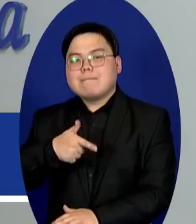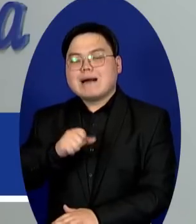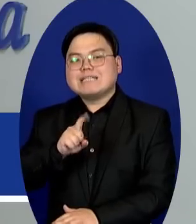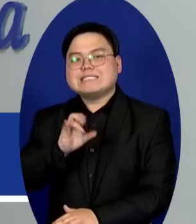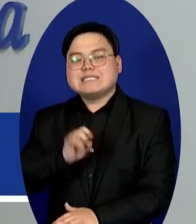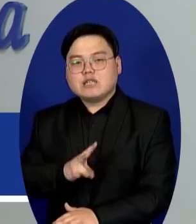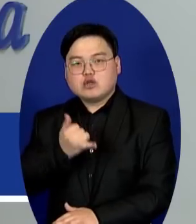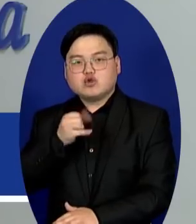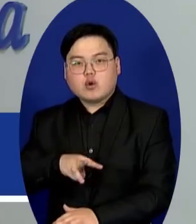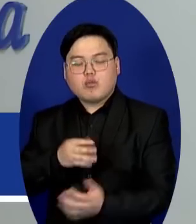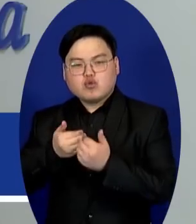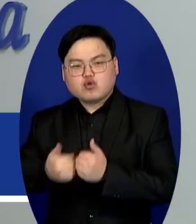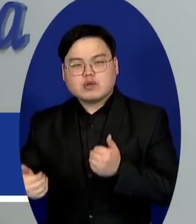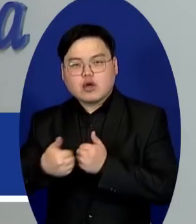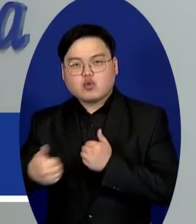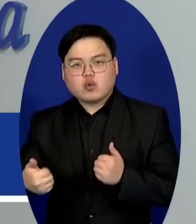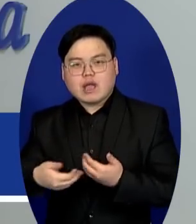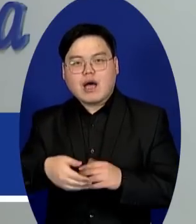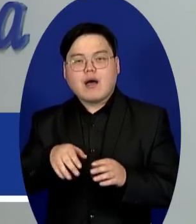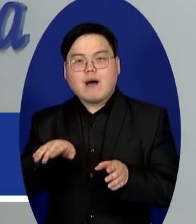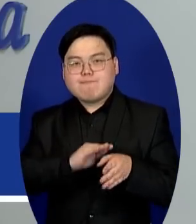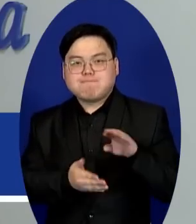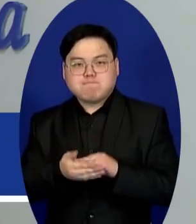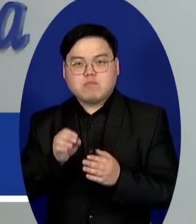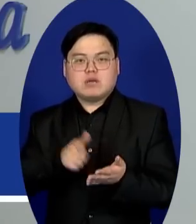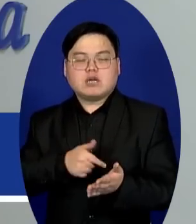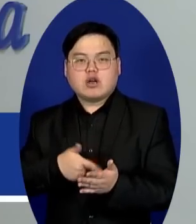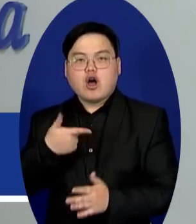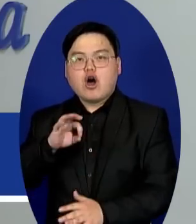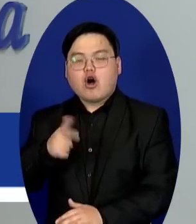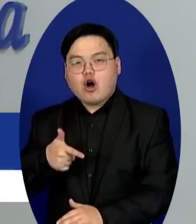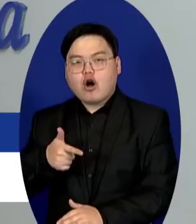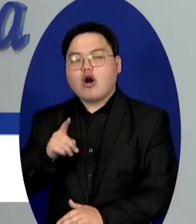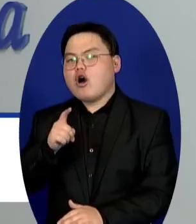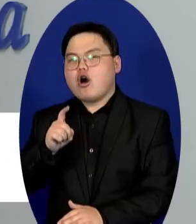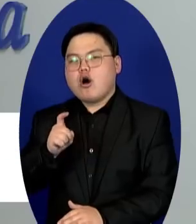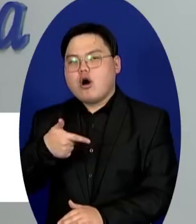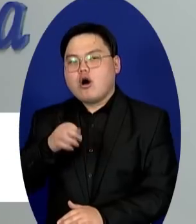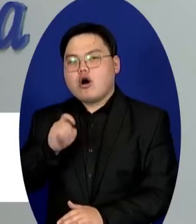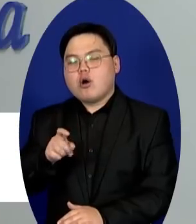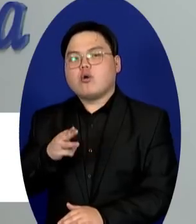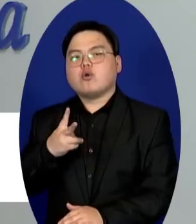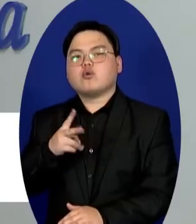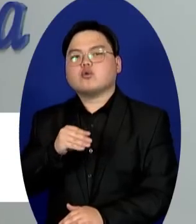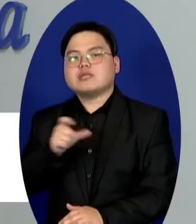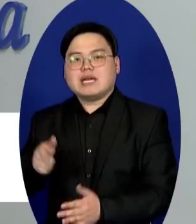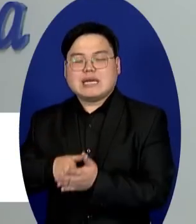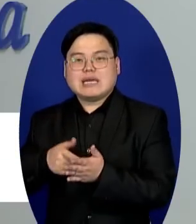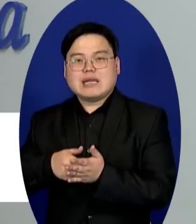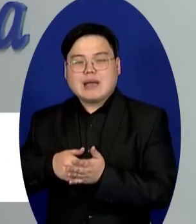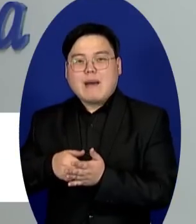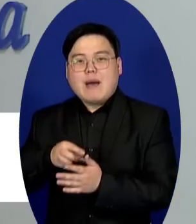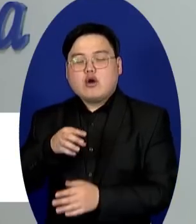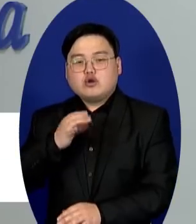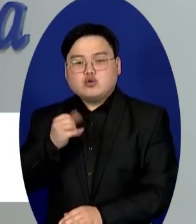тусна хайрцаг савна гэж хадгалсан байх хэвээр гохыг төгссөн байх хэвээр иргэдэд хариуцлахгүй байдлаас болоод магазинтаа сумтаа нь үлдээснээс болоод